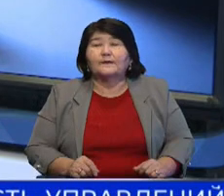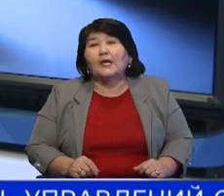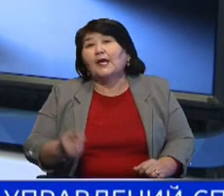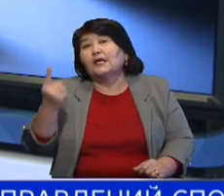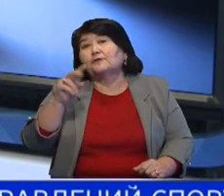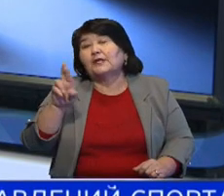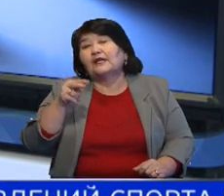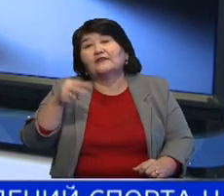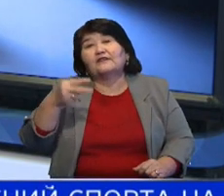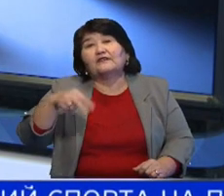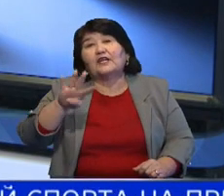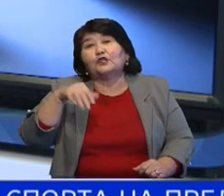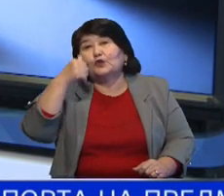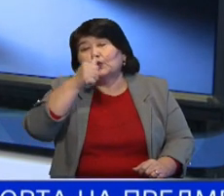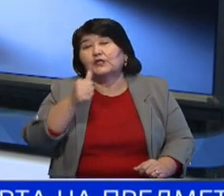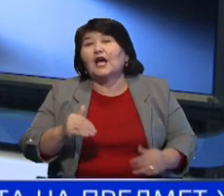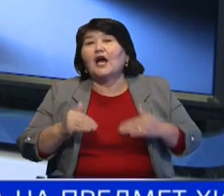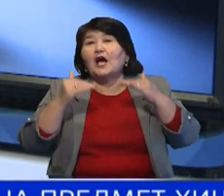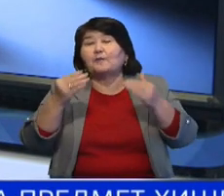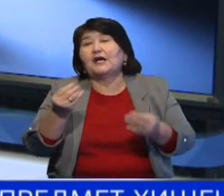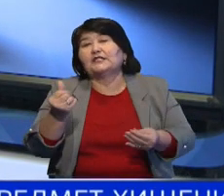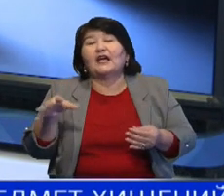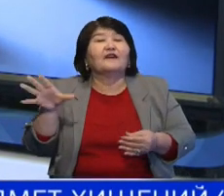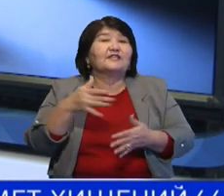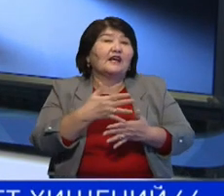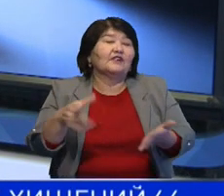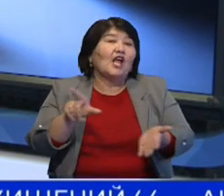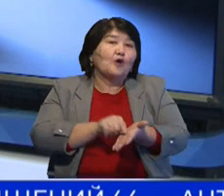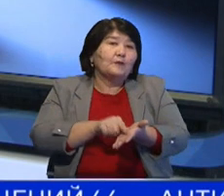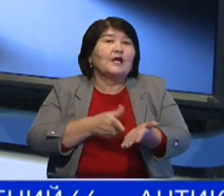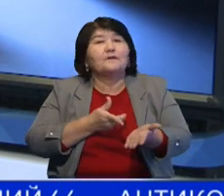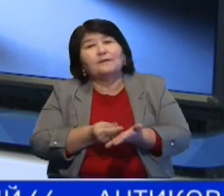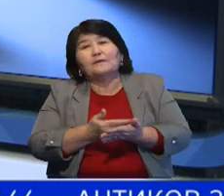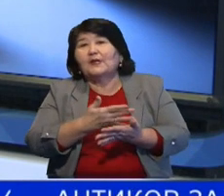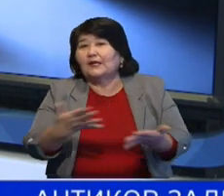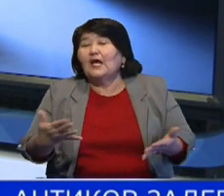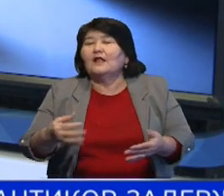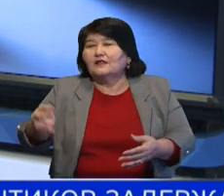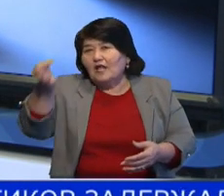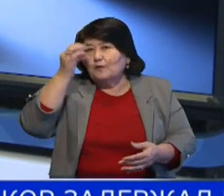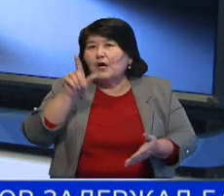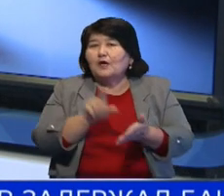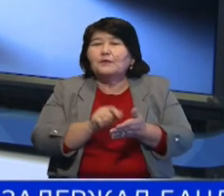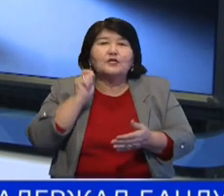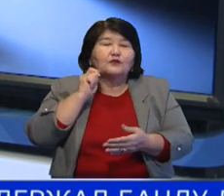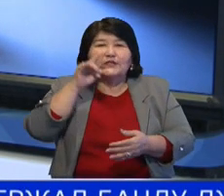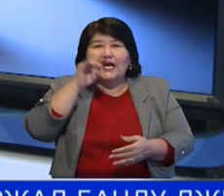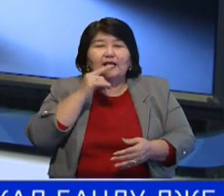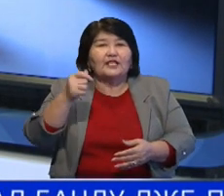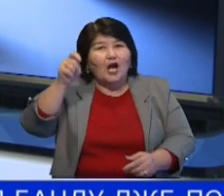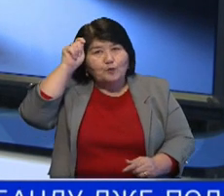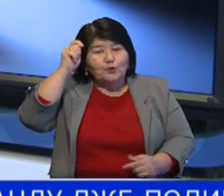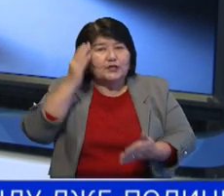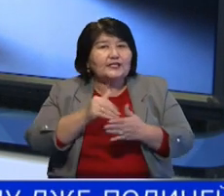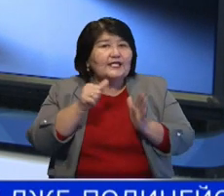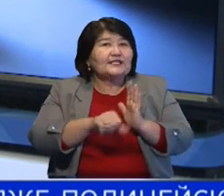с 1 января 2024 года повышены размеры всех видов пособий а также пенсии напомним пенсионный возраст в Казахстане для мужчин